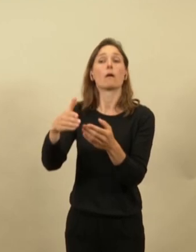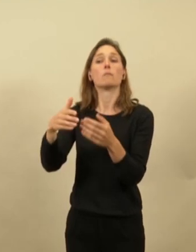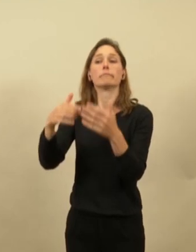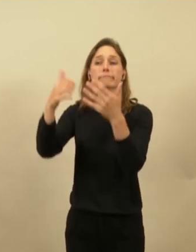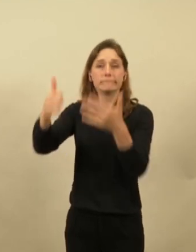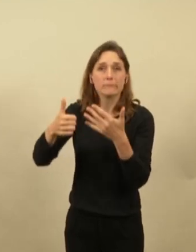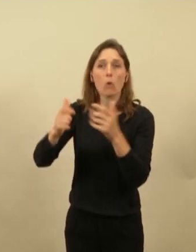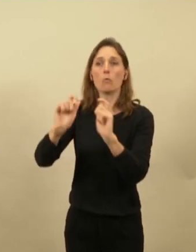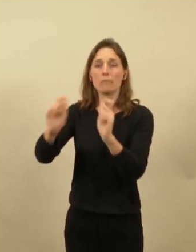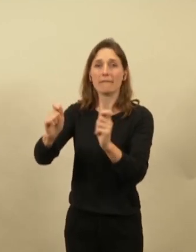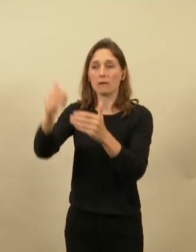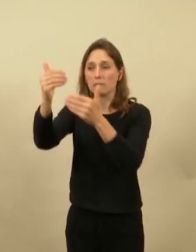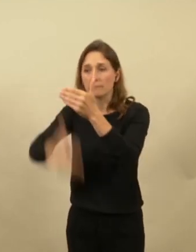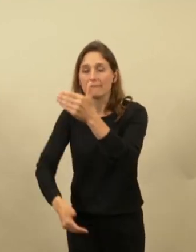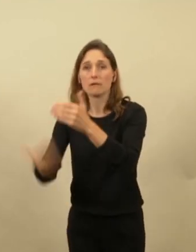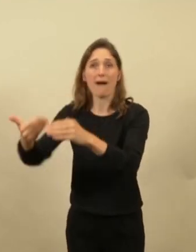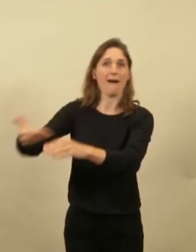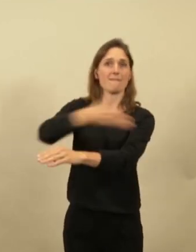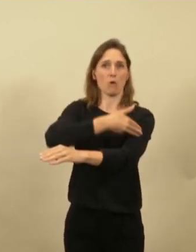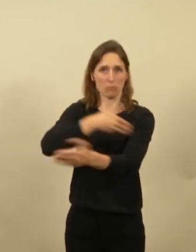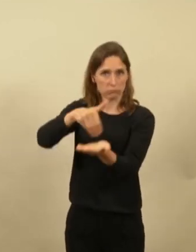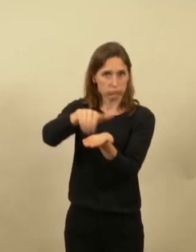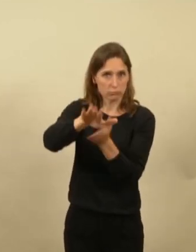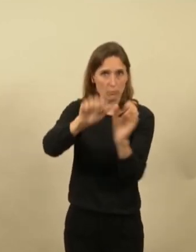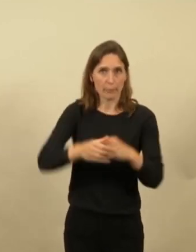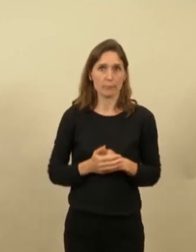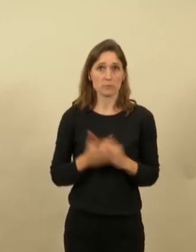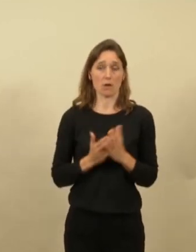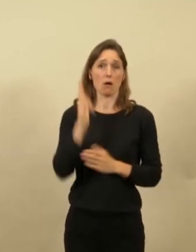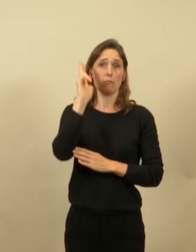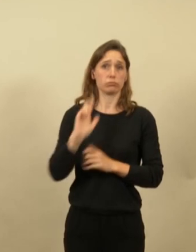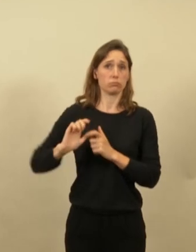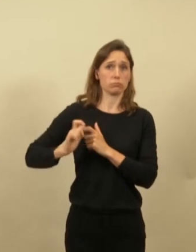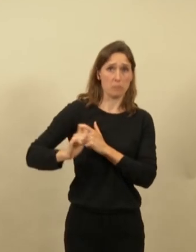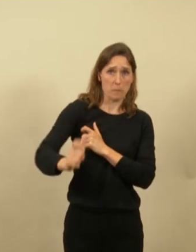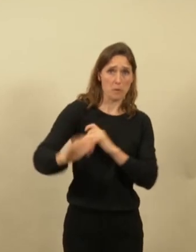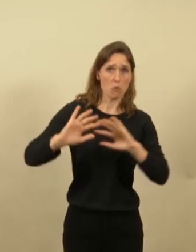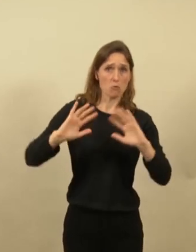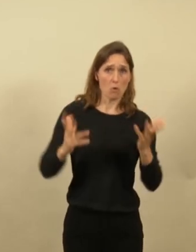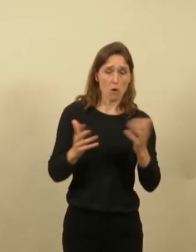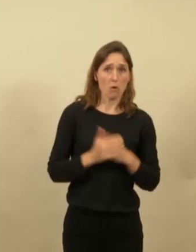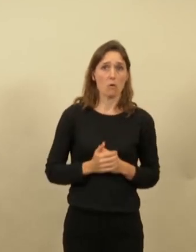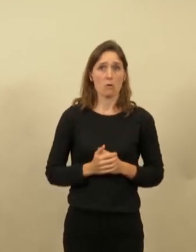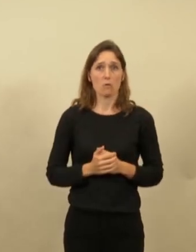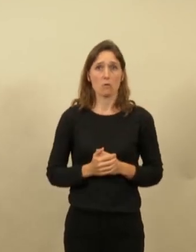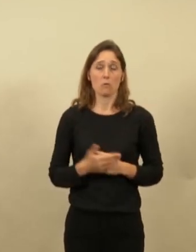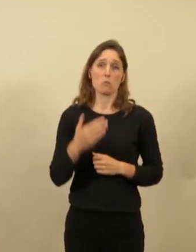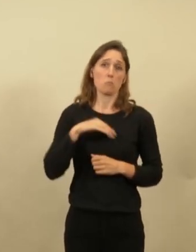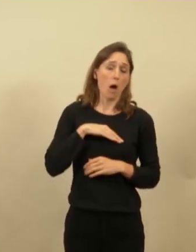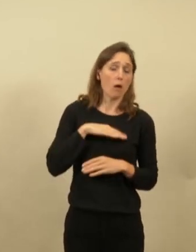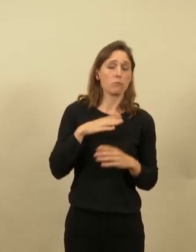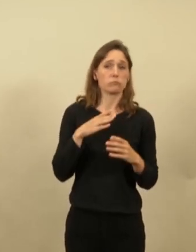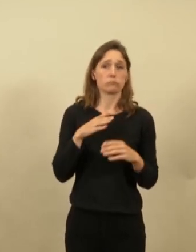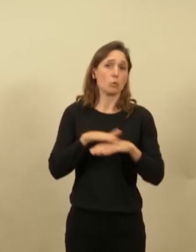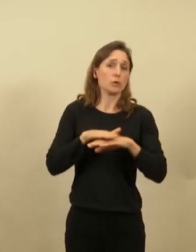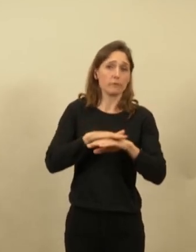la procédure de révocation donc des élus pour être déclenchés sur les parts différents motifs la